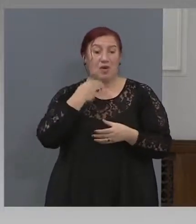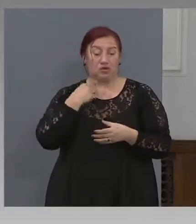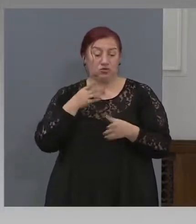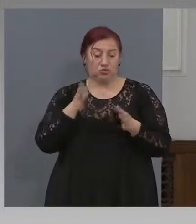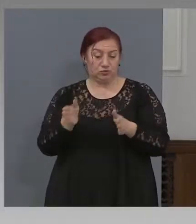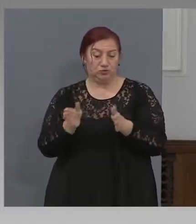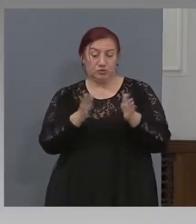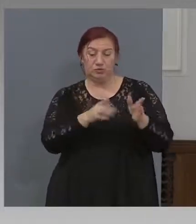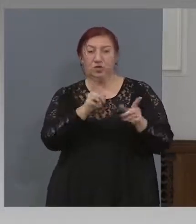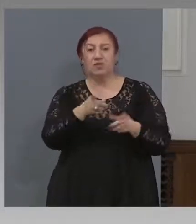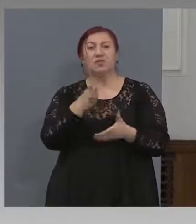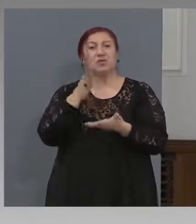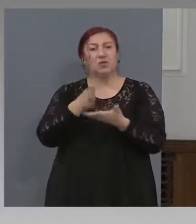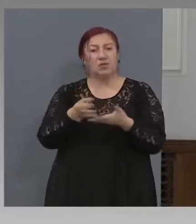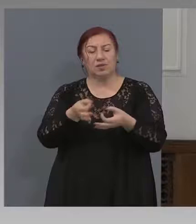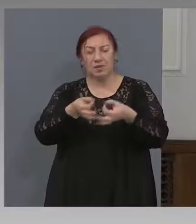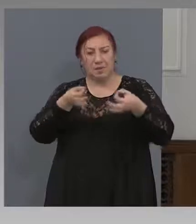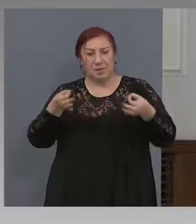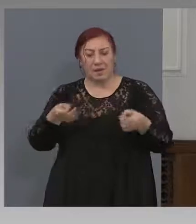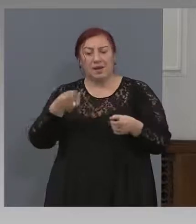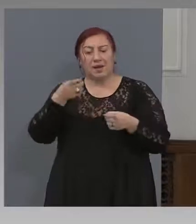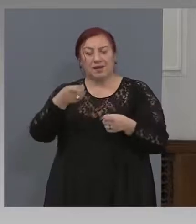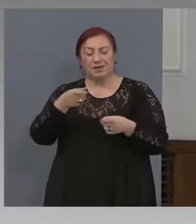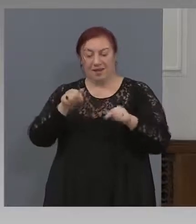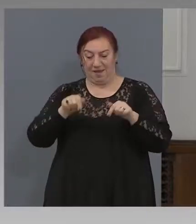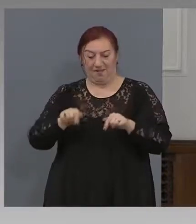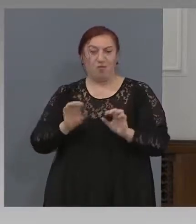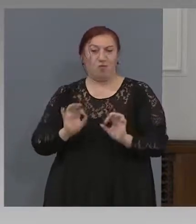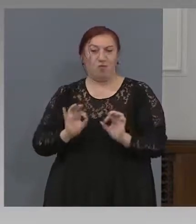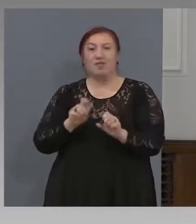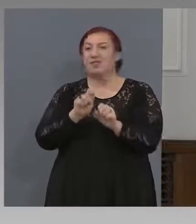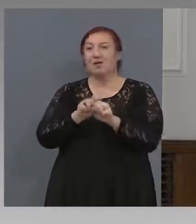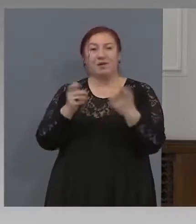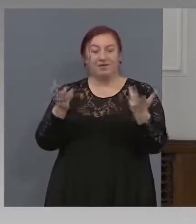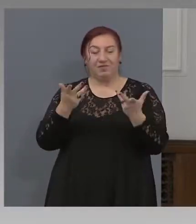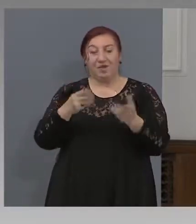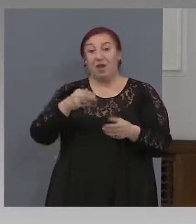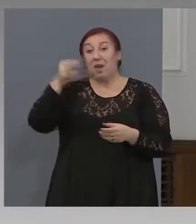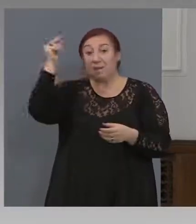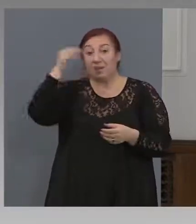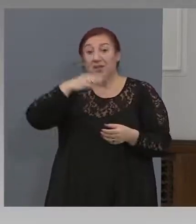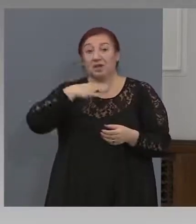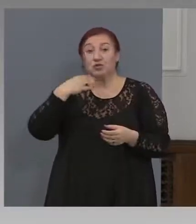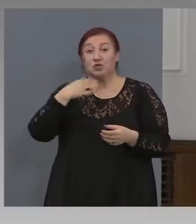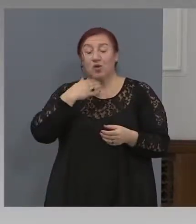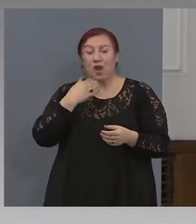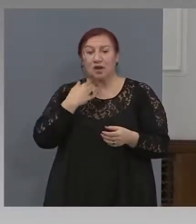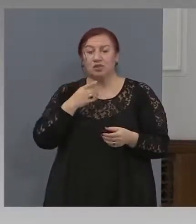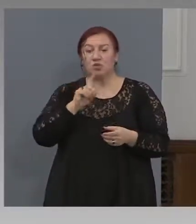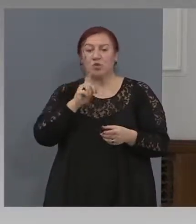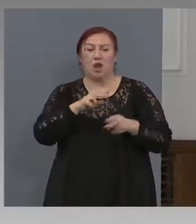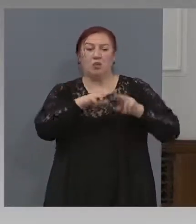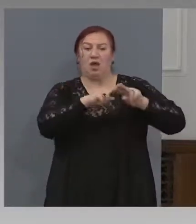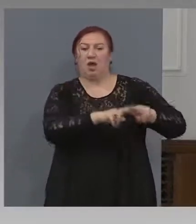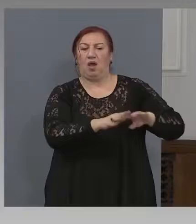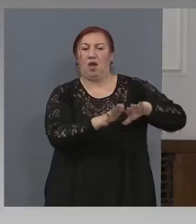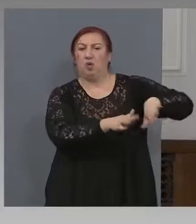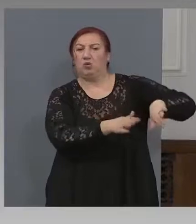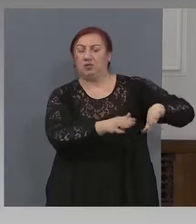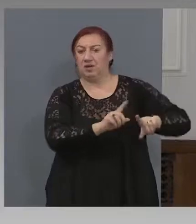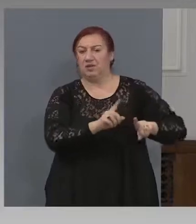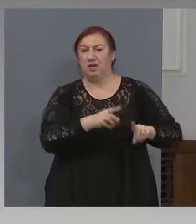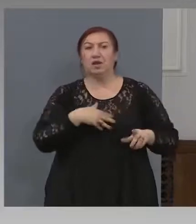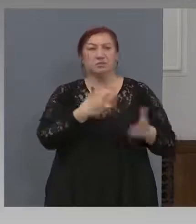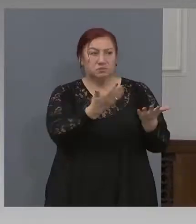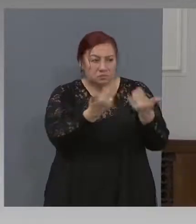която, както обяви министър Танева, довежда поне за момента до това, че българско агнешко не е зависнало, на жаргон казано,